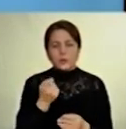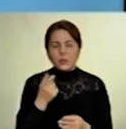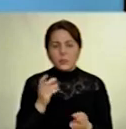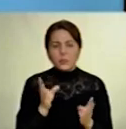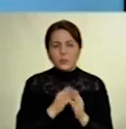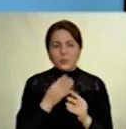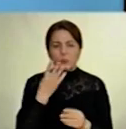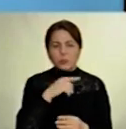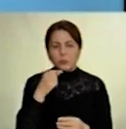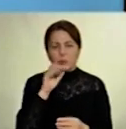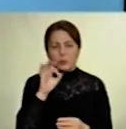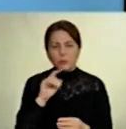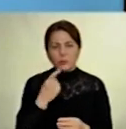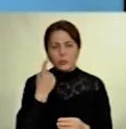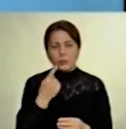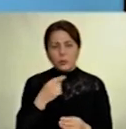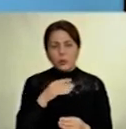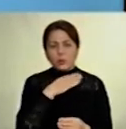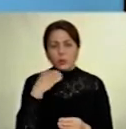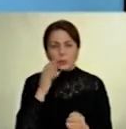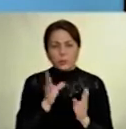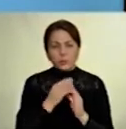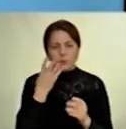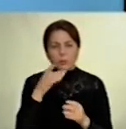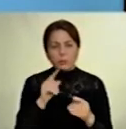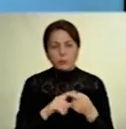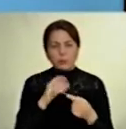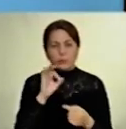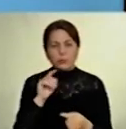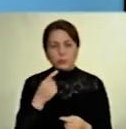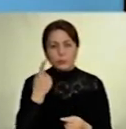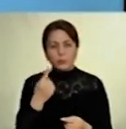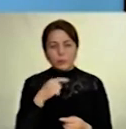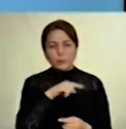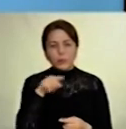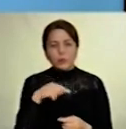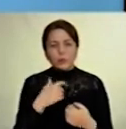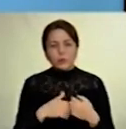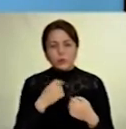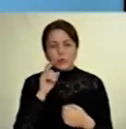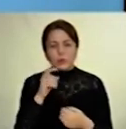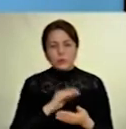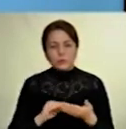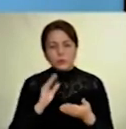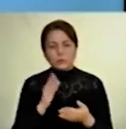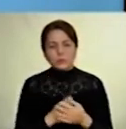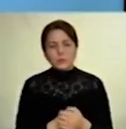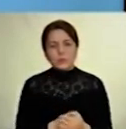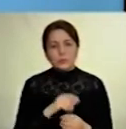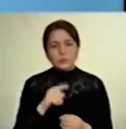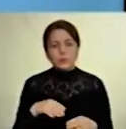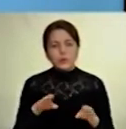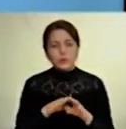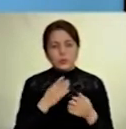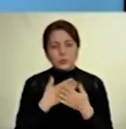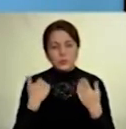0.1, ko'pi bilan 4 plus 0.1 va ularning oralig'iga x ni joylashtiramiz. Demek bu